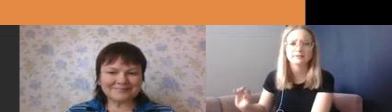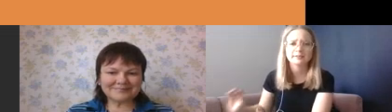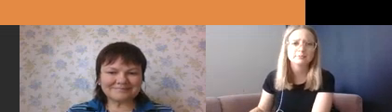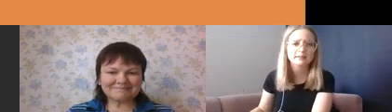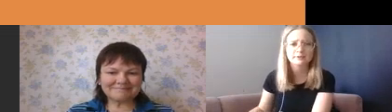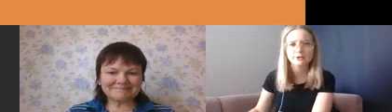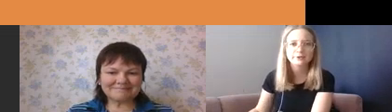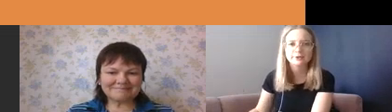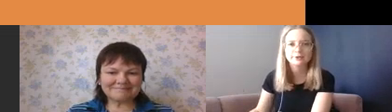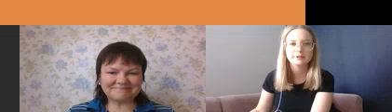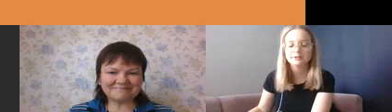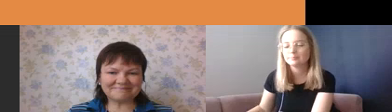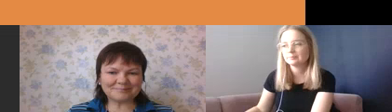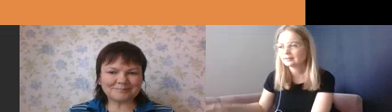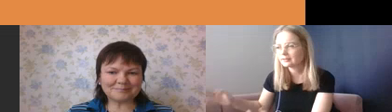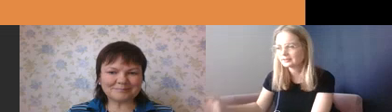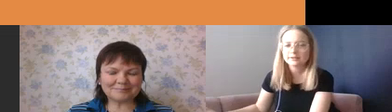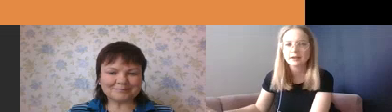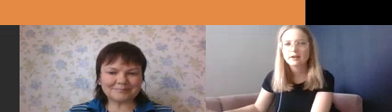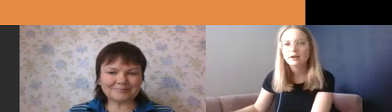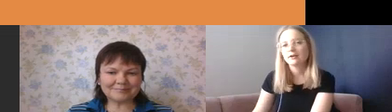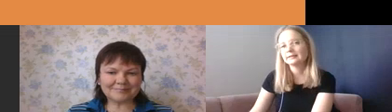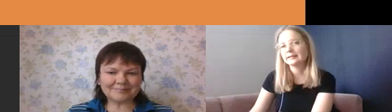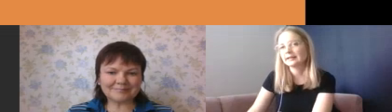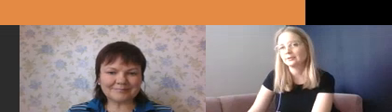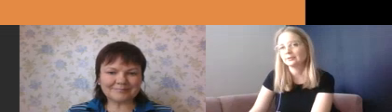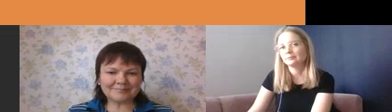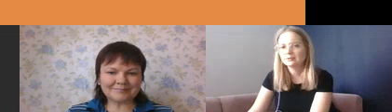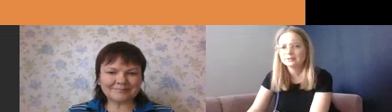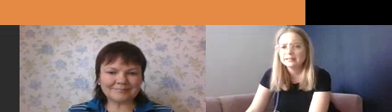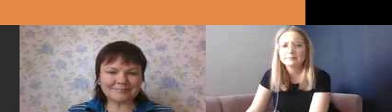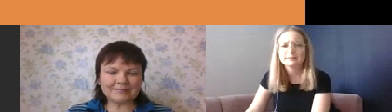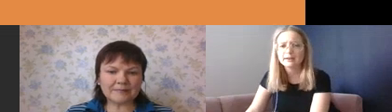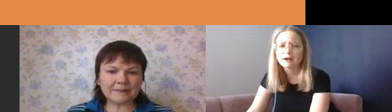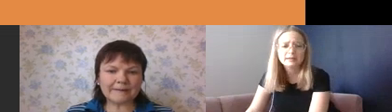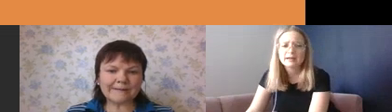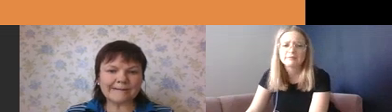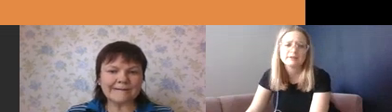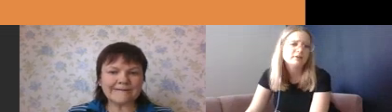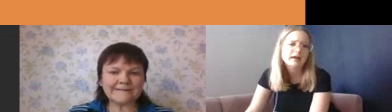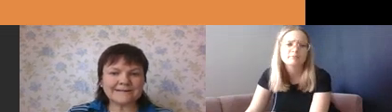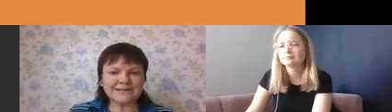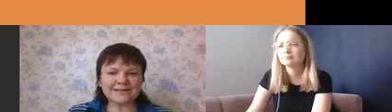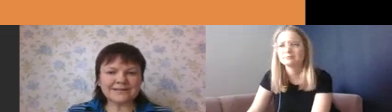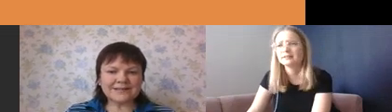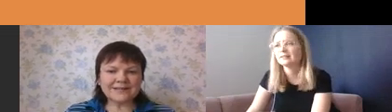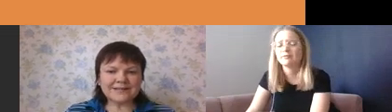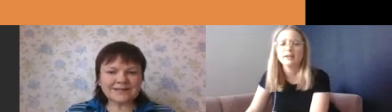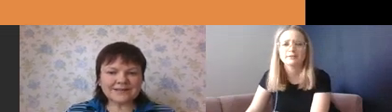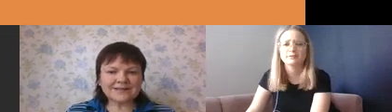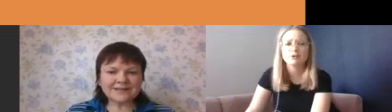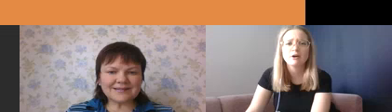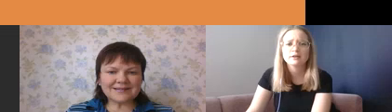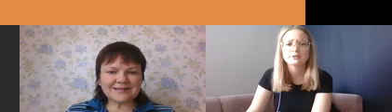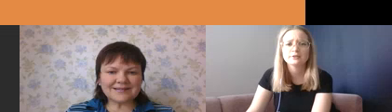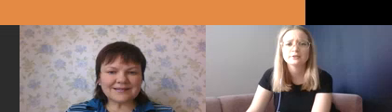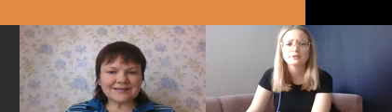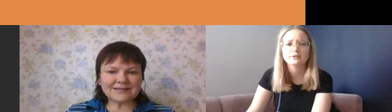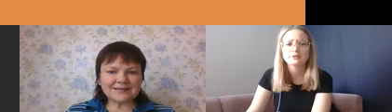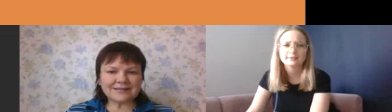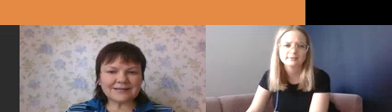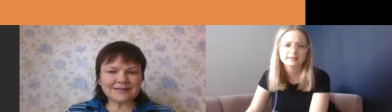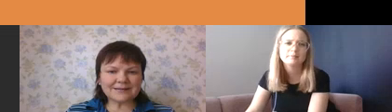tegema tööd, ma siis teen mingit tööd on ju või õpin mingit asja, aga tegelikult mul silme sära põnev ei ole. Ma ei tea, vean ennast